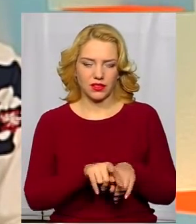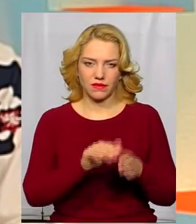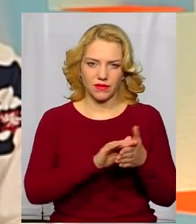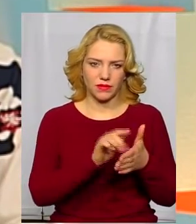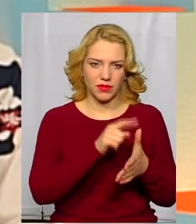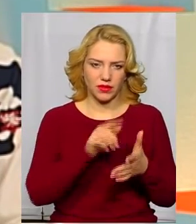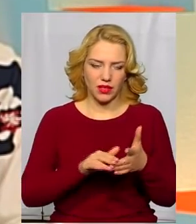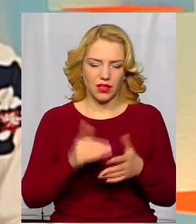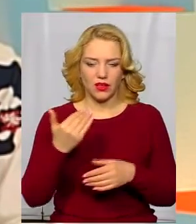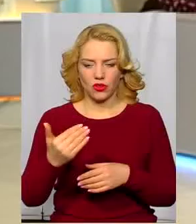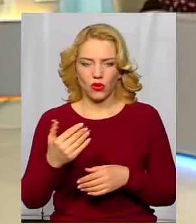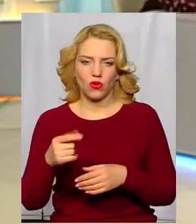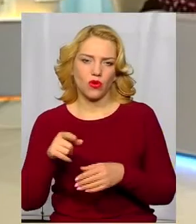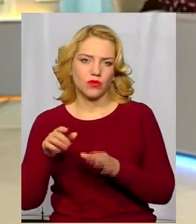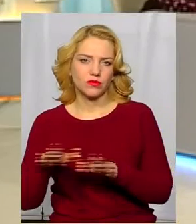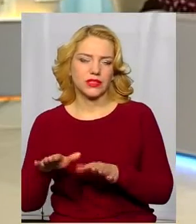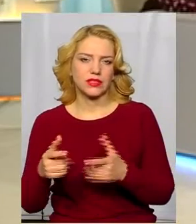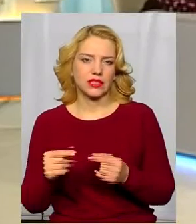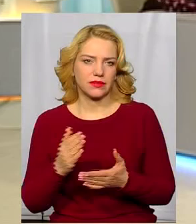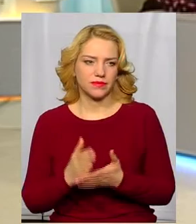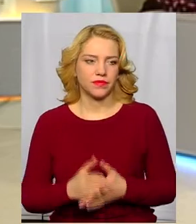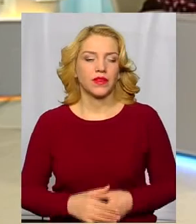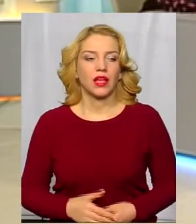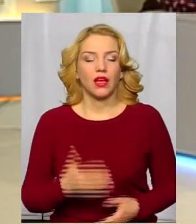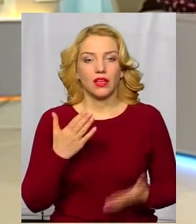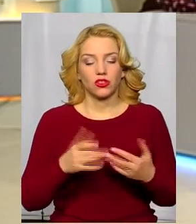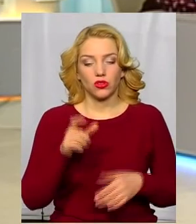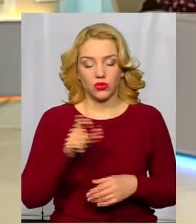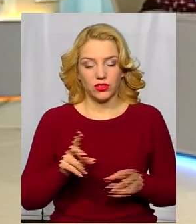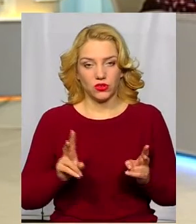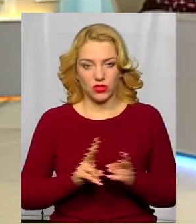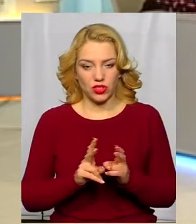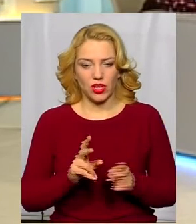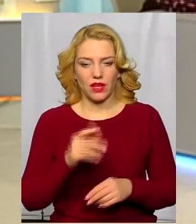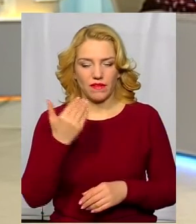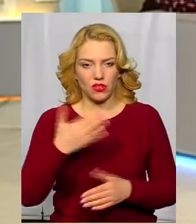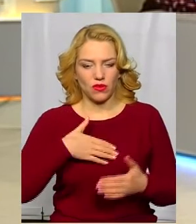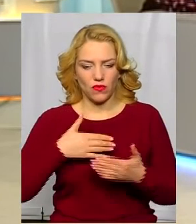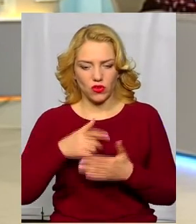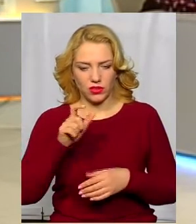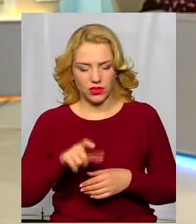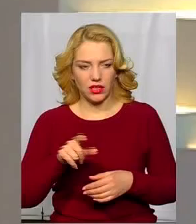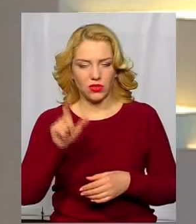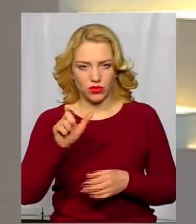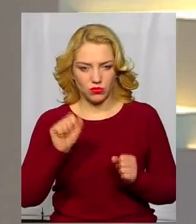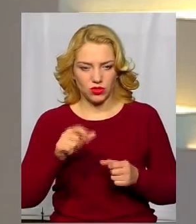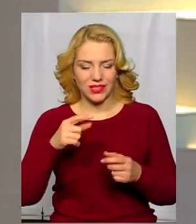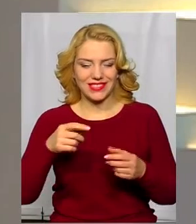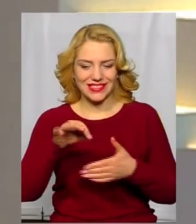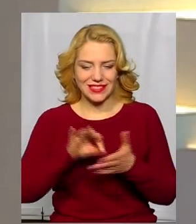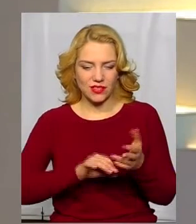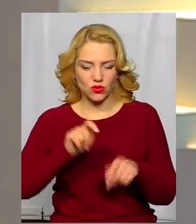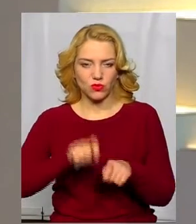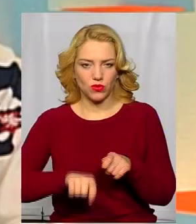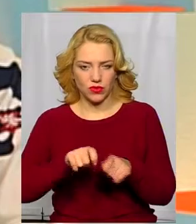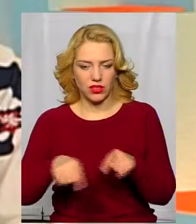і його координати. Якщо людина зустрічає вашого волонтера з вашою скринькою, вона одразу ж може пересвідчитися і перевірити в інтернеті